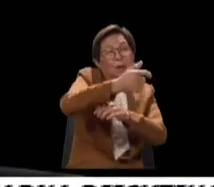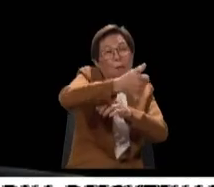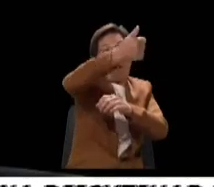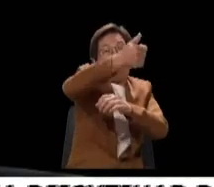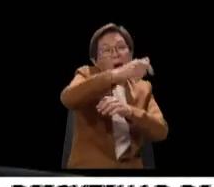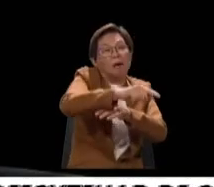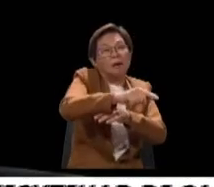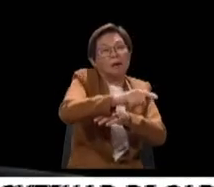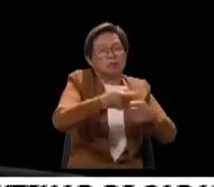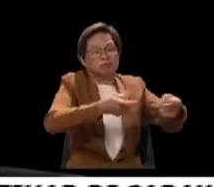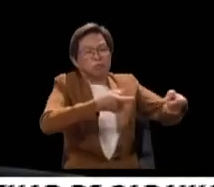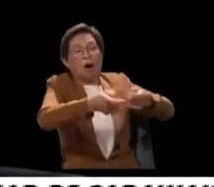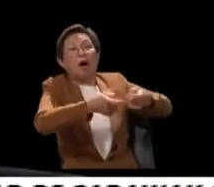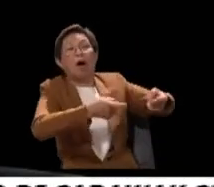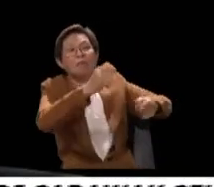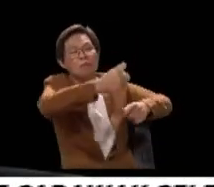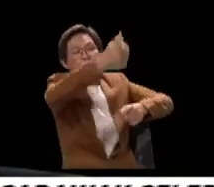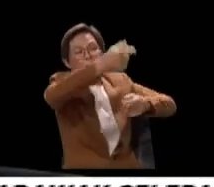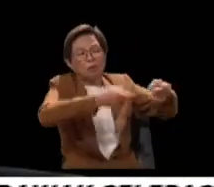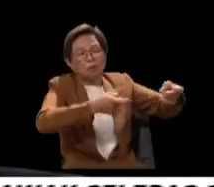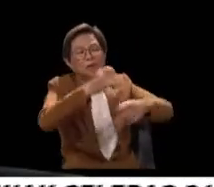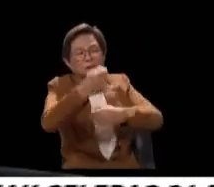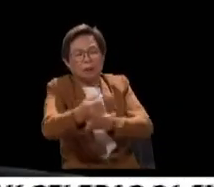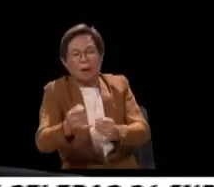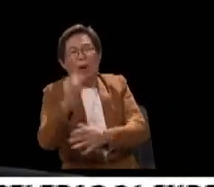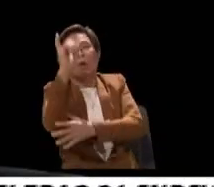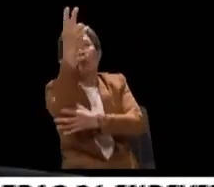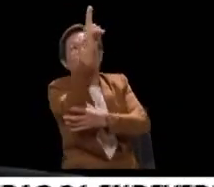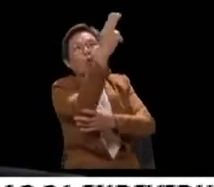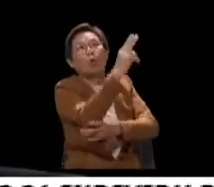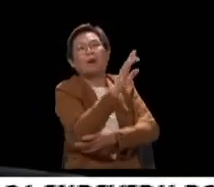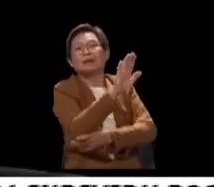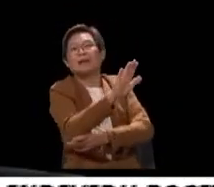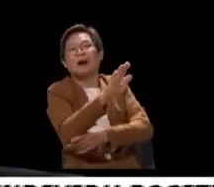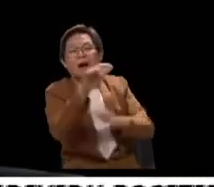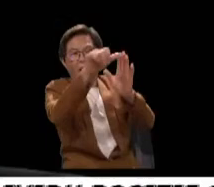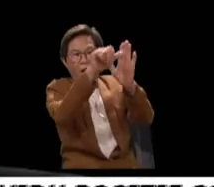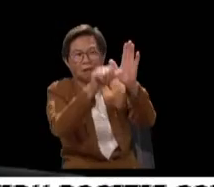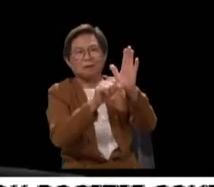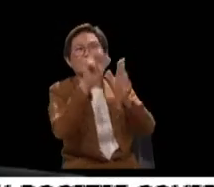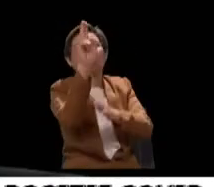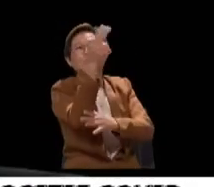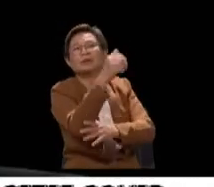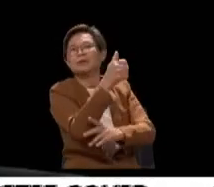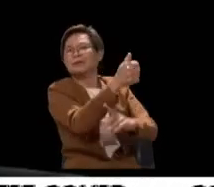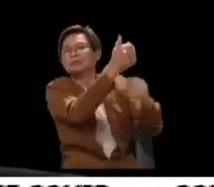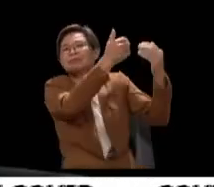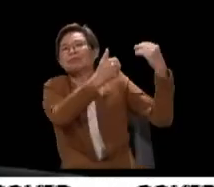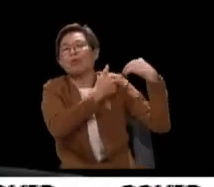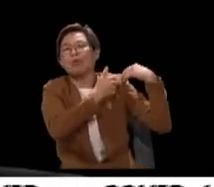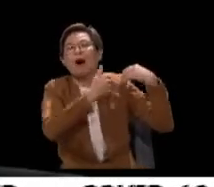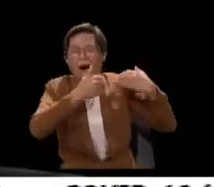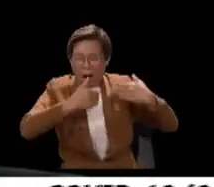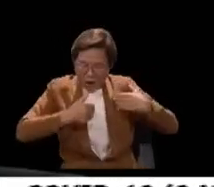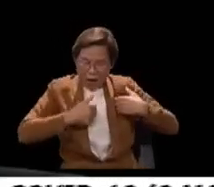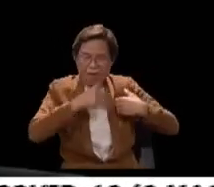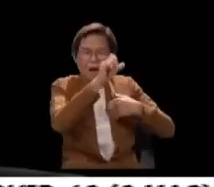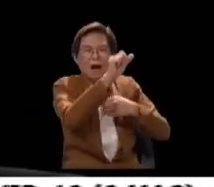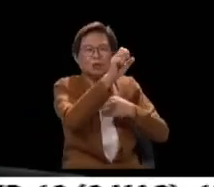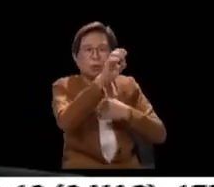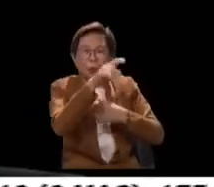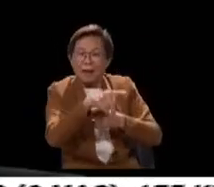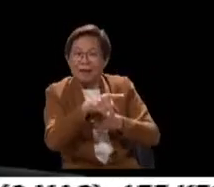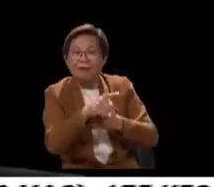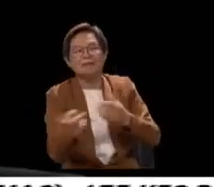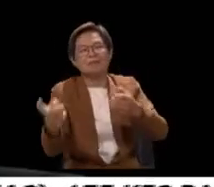itu dikawal Selia oleh jabatan hutan mempunyai akta perhutanan dan dia ada sopsop dia